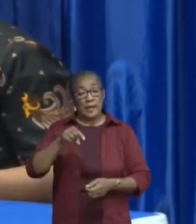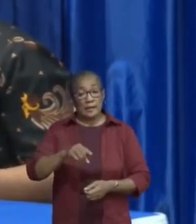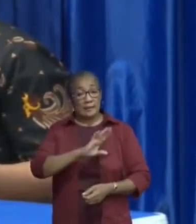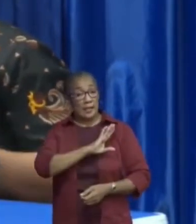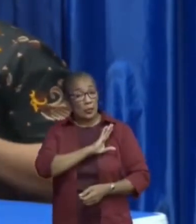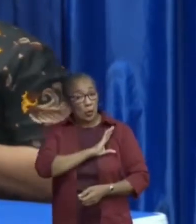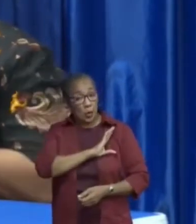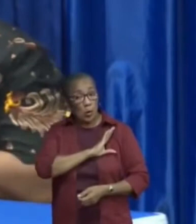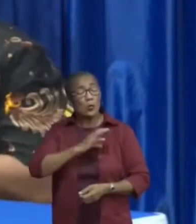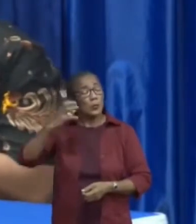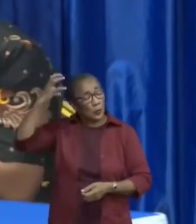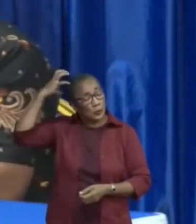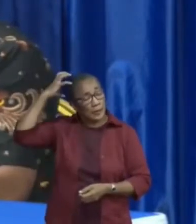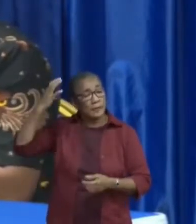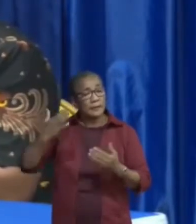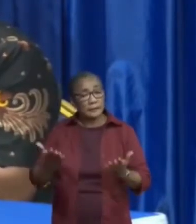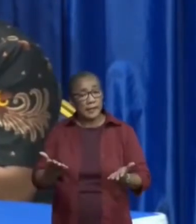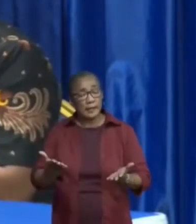er zullen ook gevallen zijn waar dan